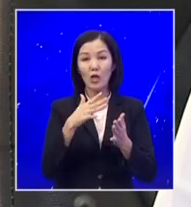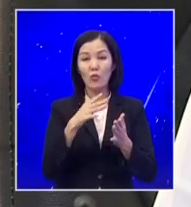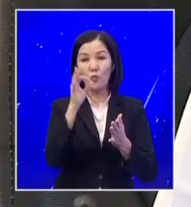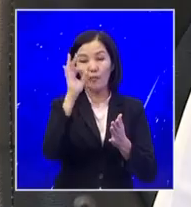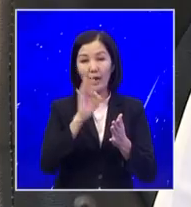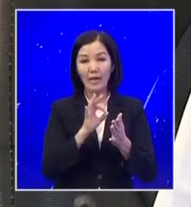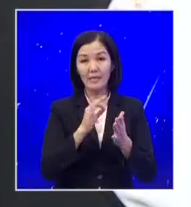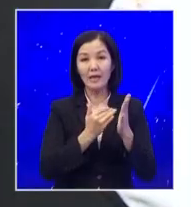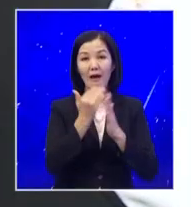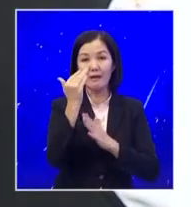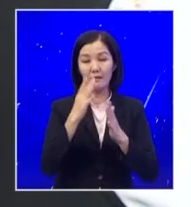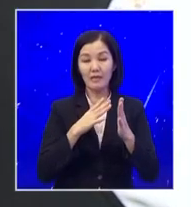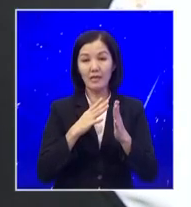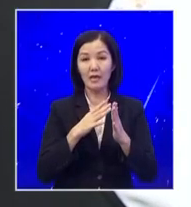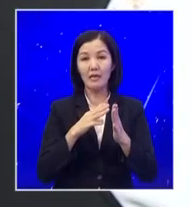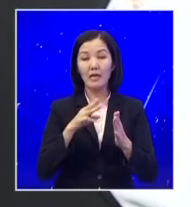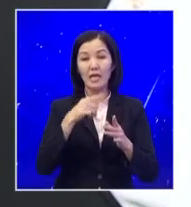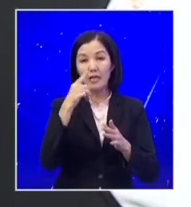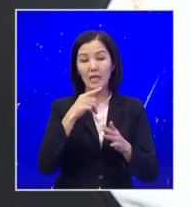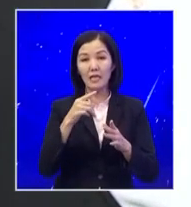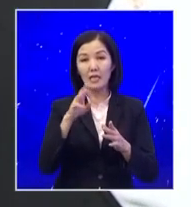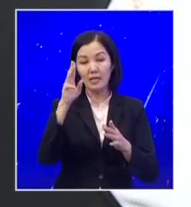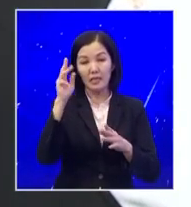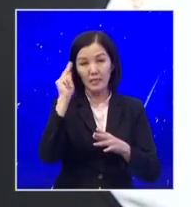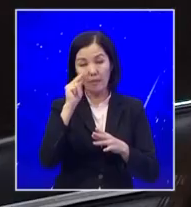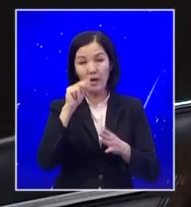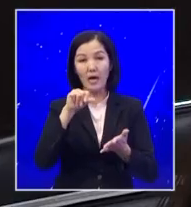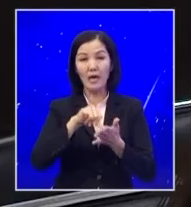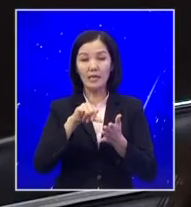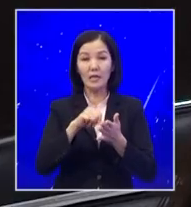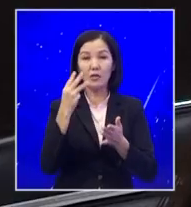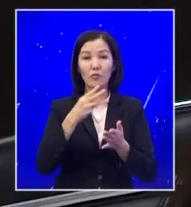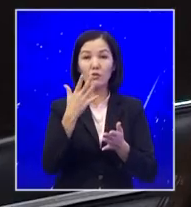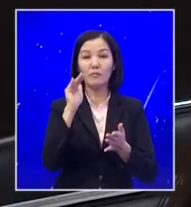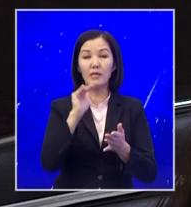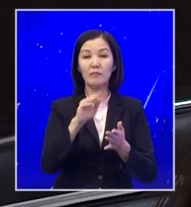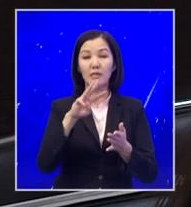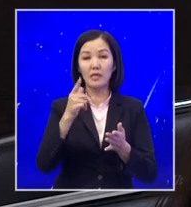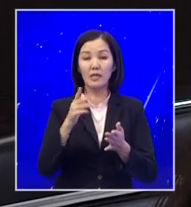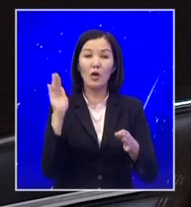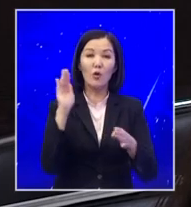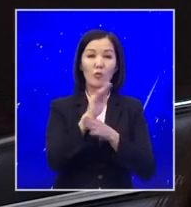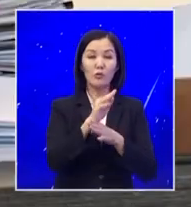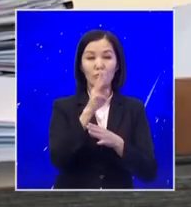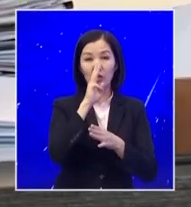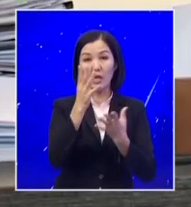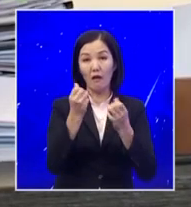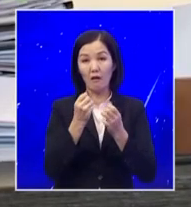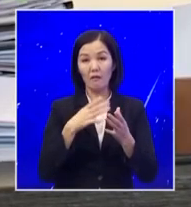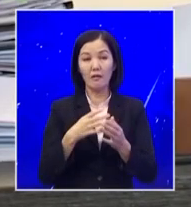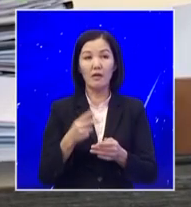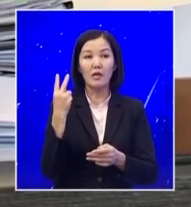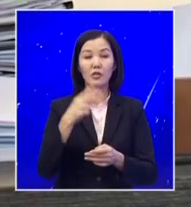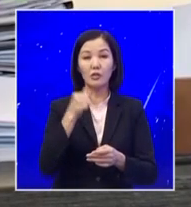артты. Мұнымен қоса тілдік курстарға байланысты тағылымдамадан өткендер 35 мың теңгеден асатын қосымша қалды. 20-шы